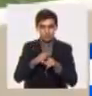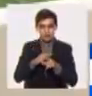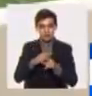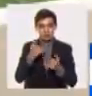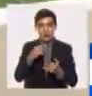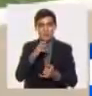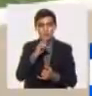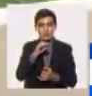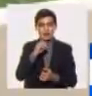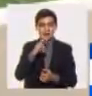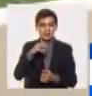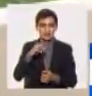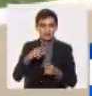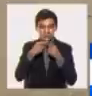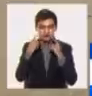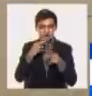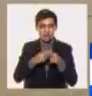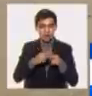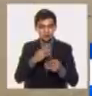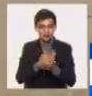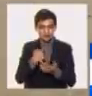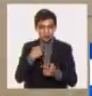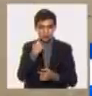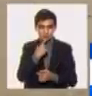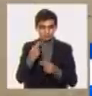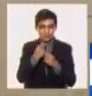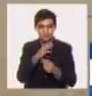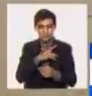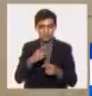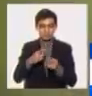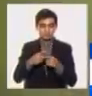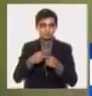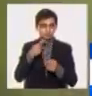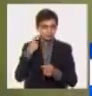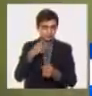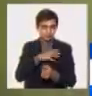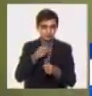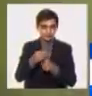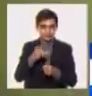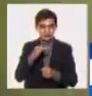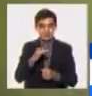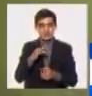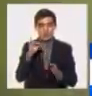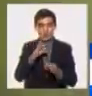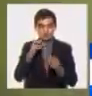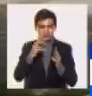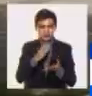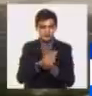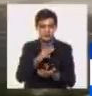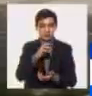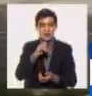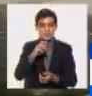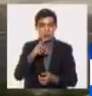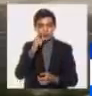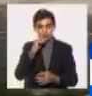брекеты, и оно разорвалось просто все. Девушка сразу же вызвала скорую помощь и полицейских. Врачи зафиксировали травму, но уже в отделе